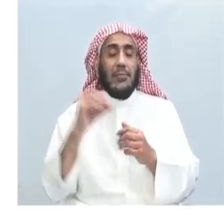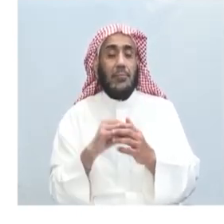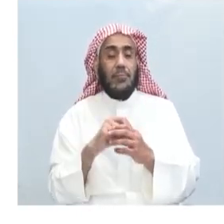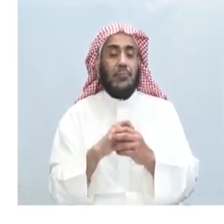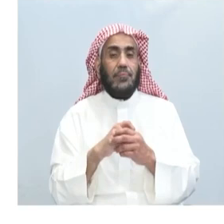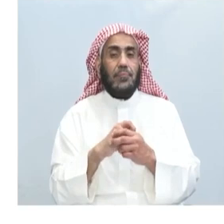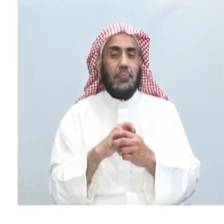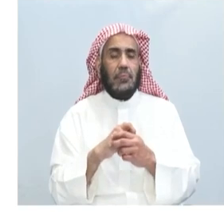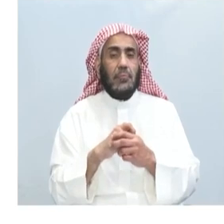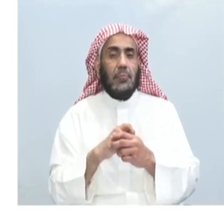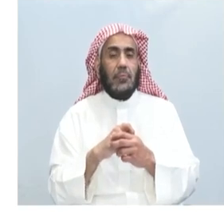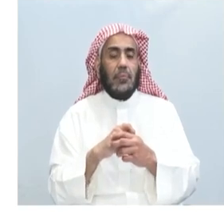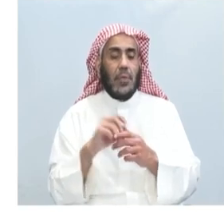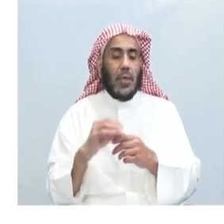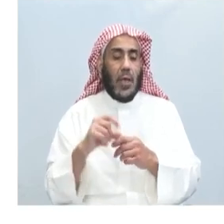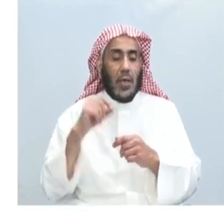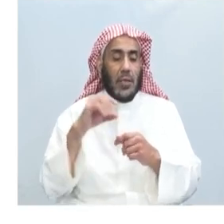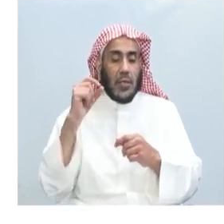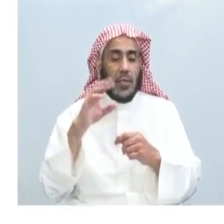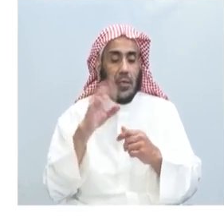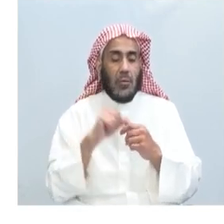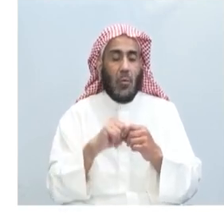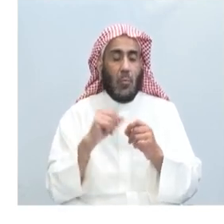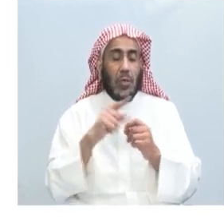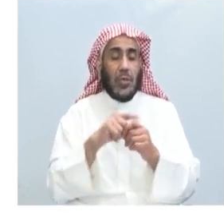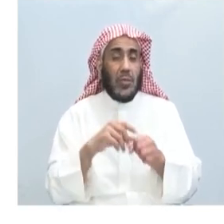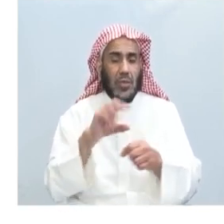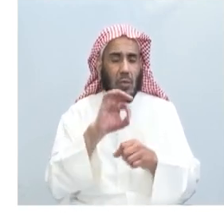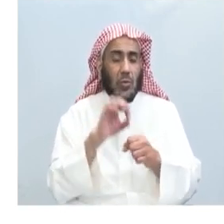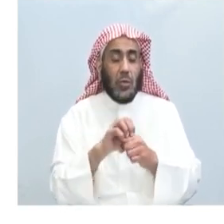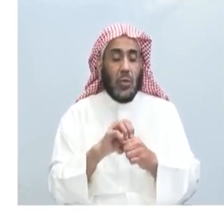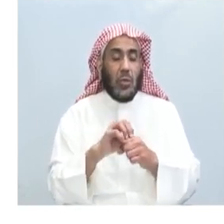السي طبعا هنا السي هنا مباشره